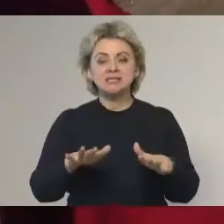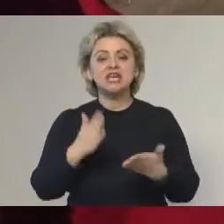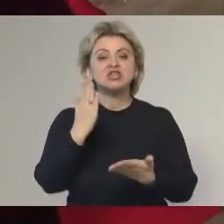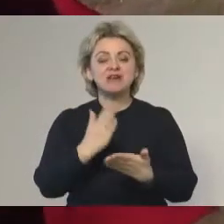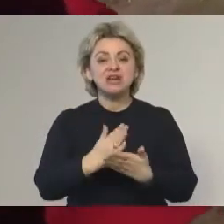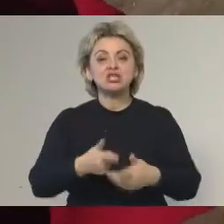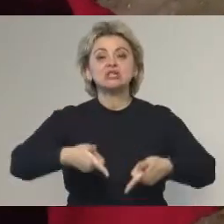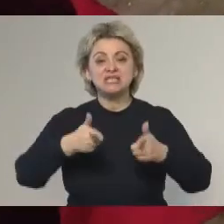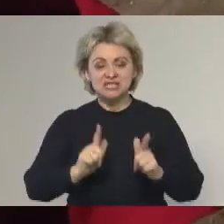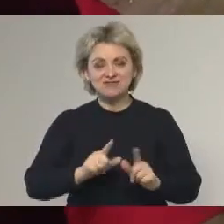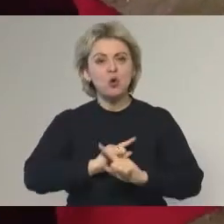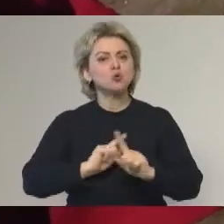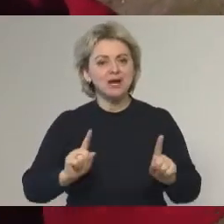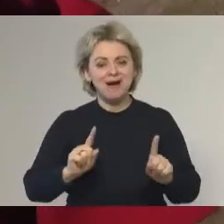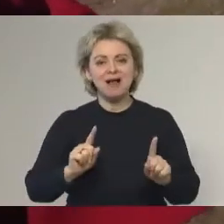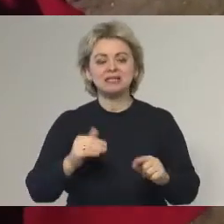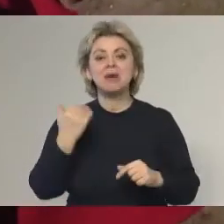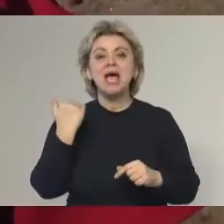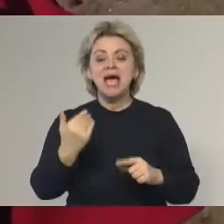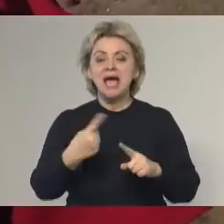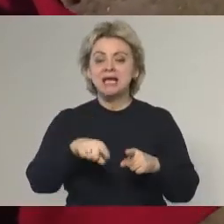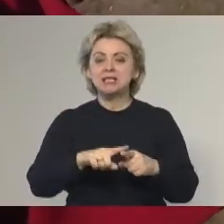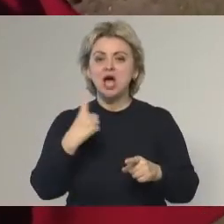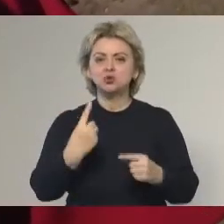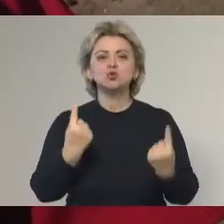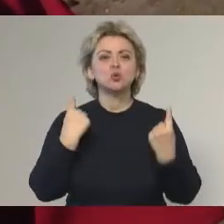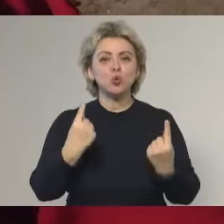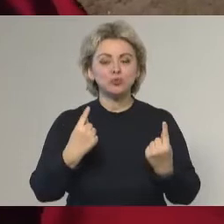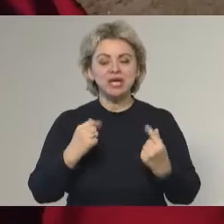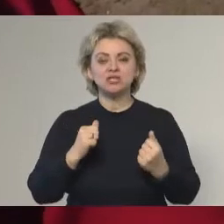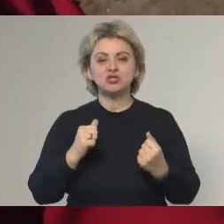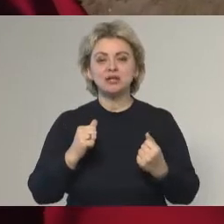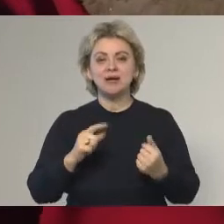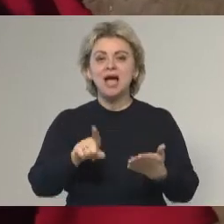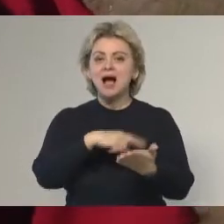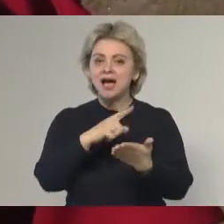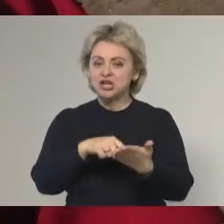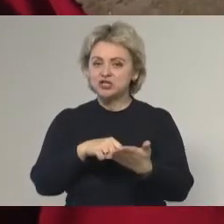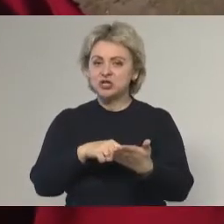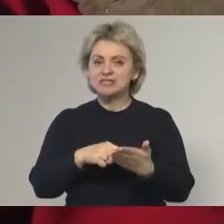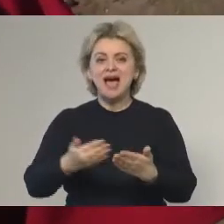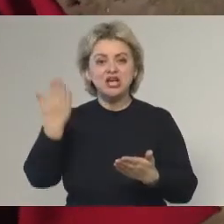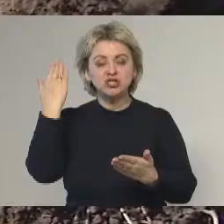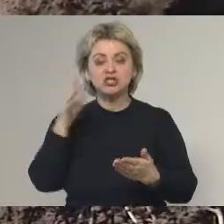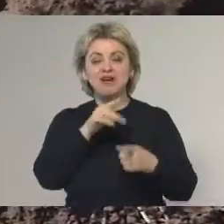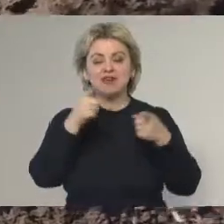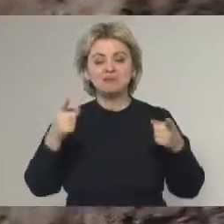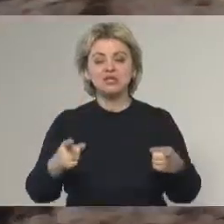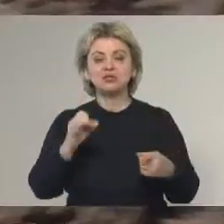является действительно уникальным. Это одно из крупнейших городищ античного